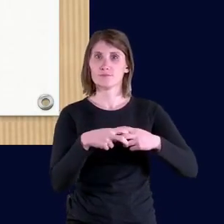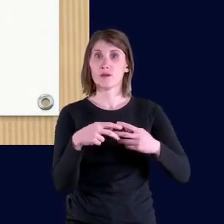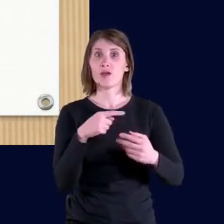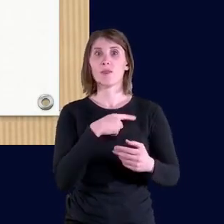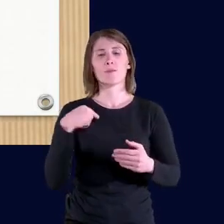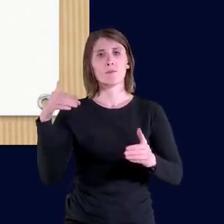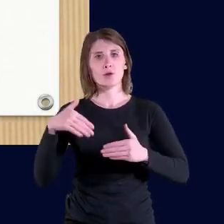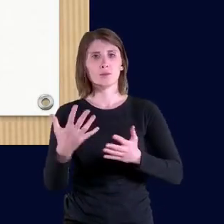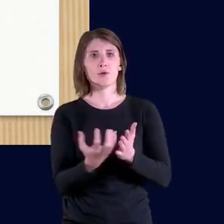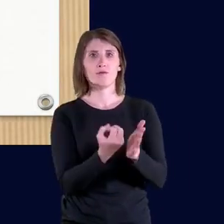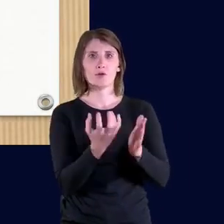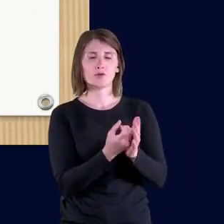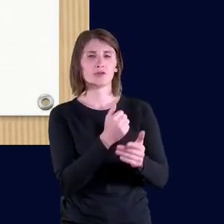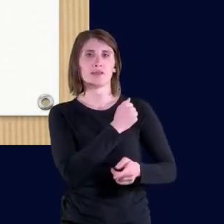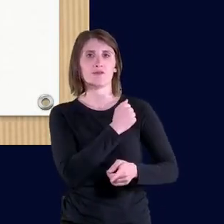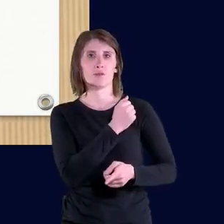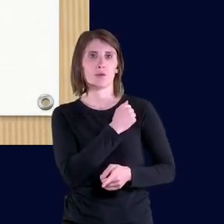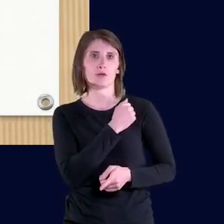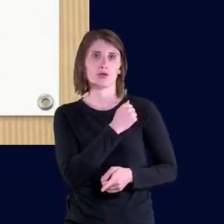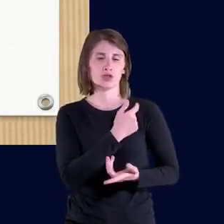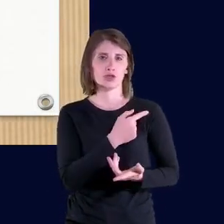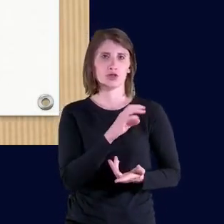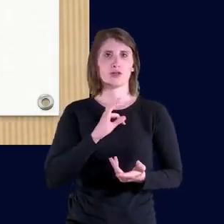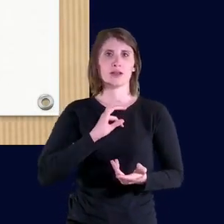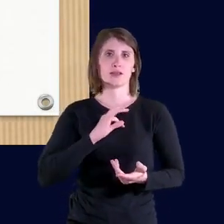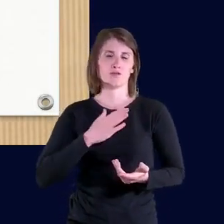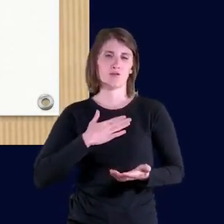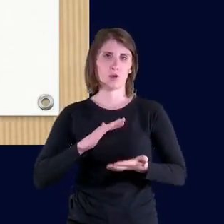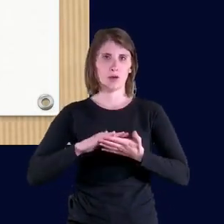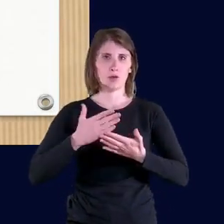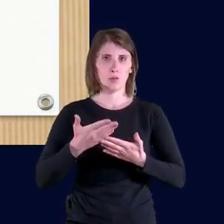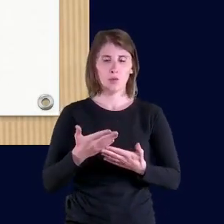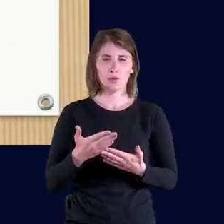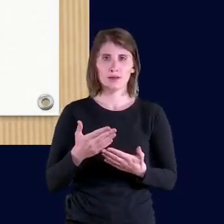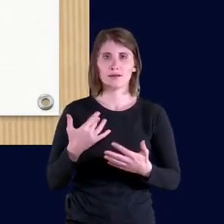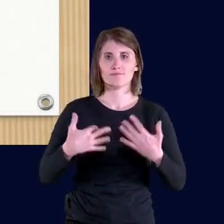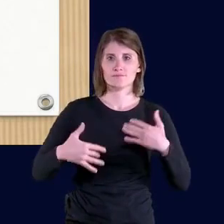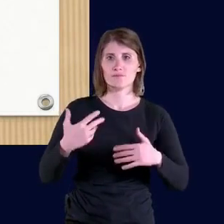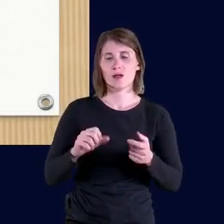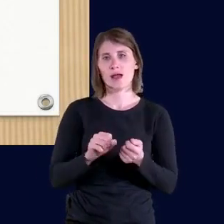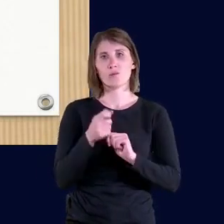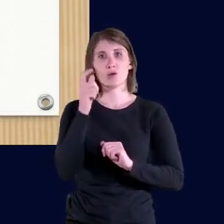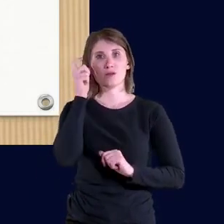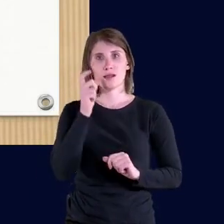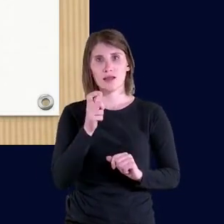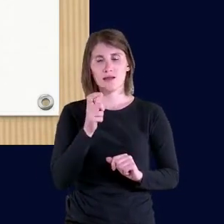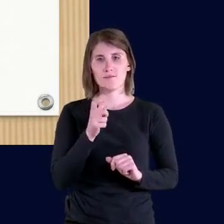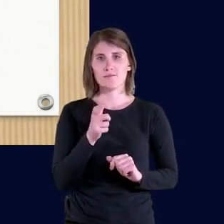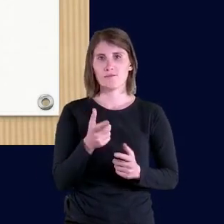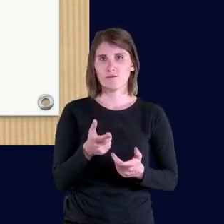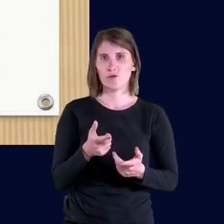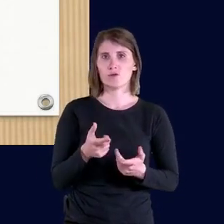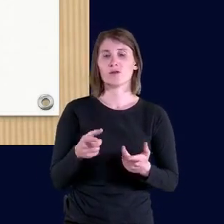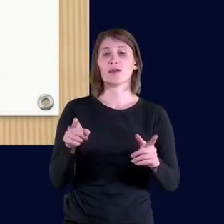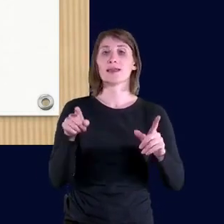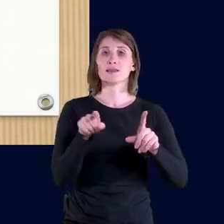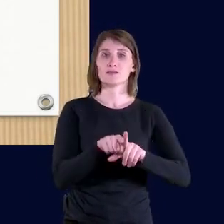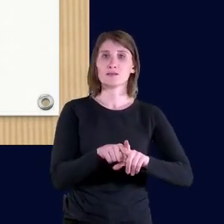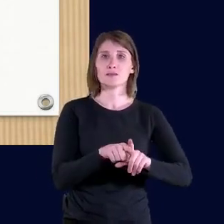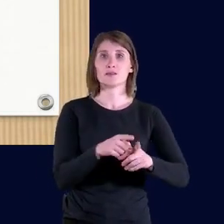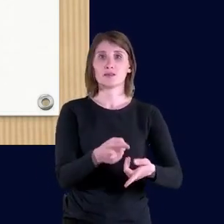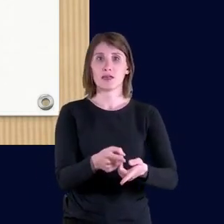i wypożyczyć sobie na kompa własny komputer lub też na komórkę również zbiory